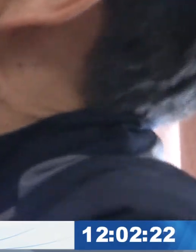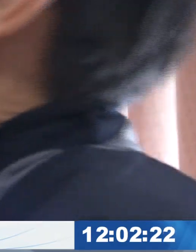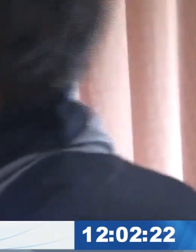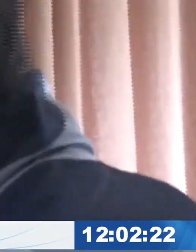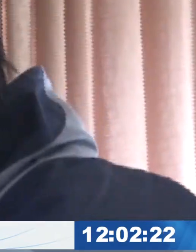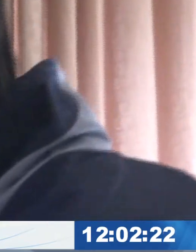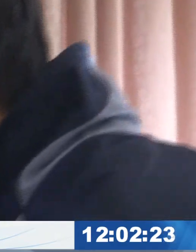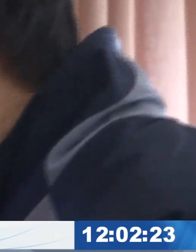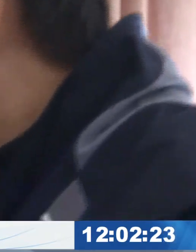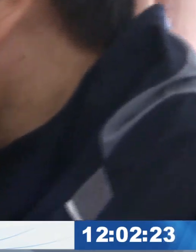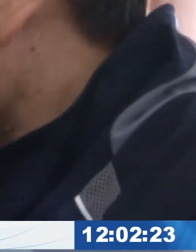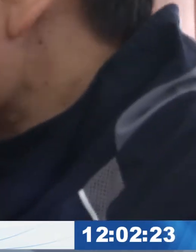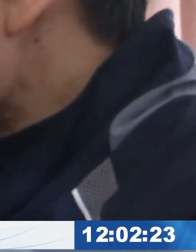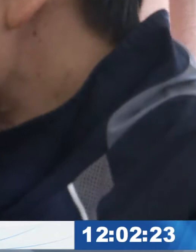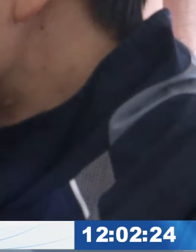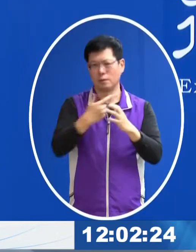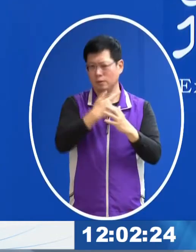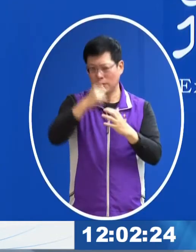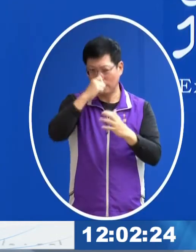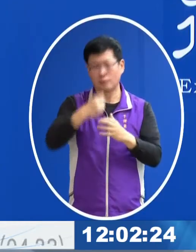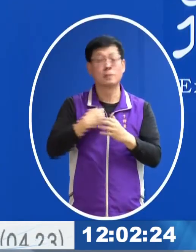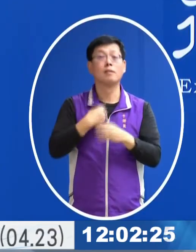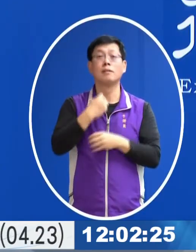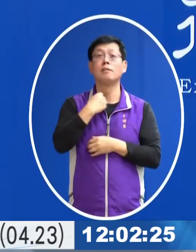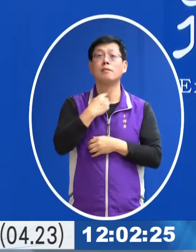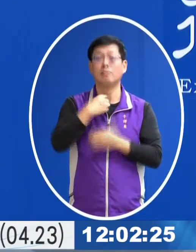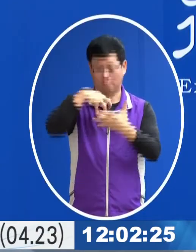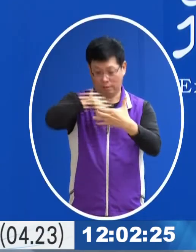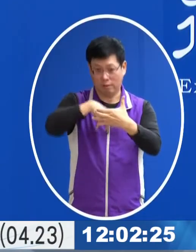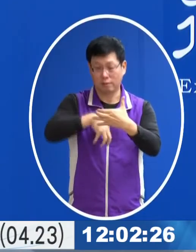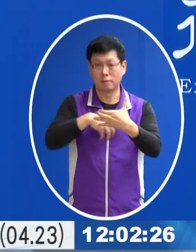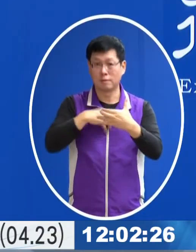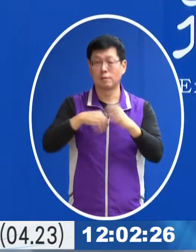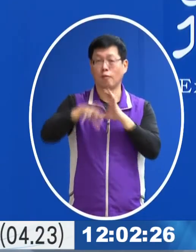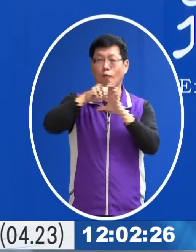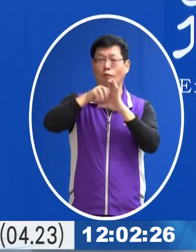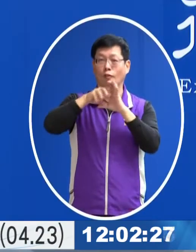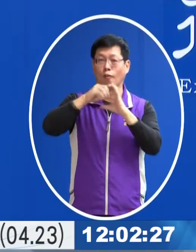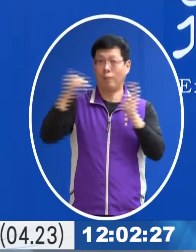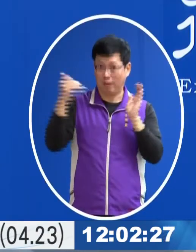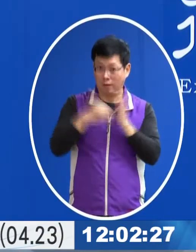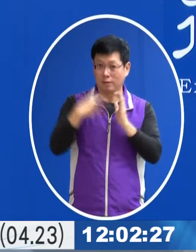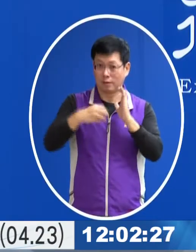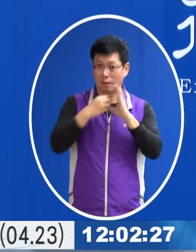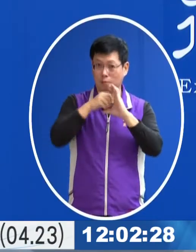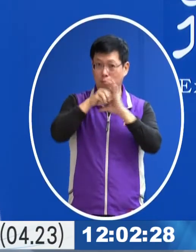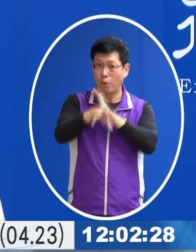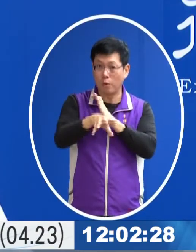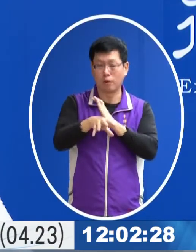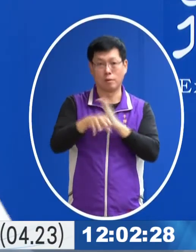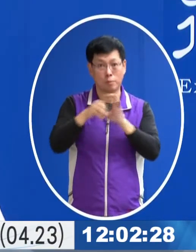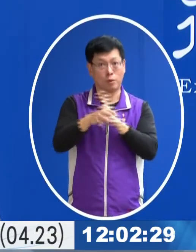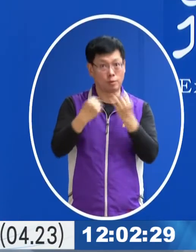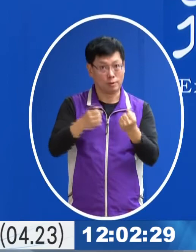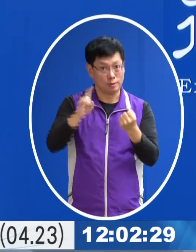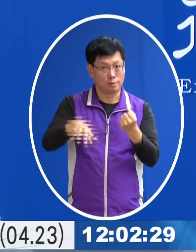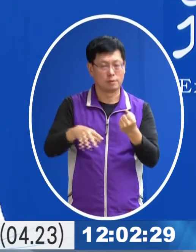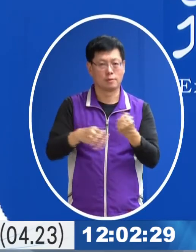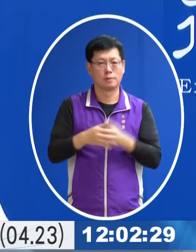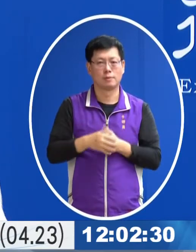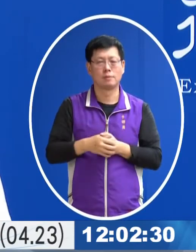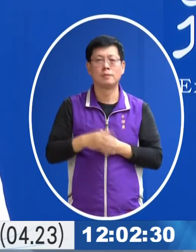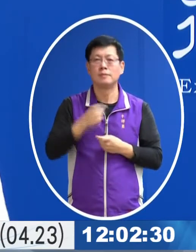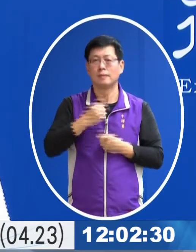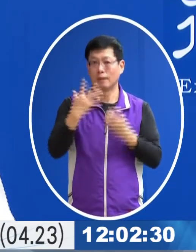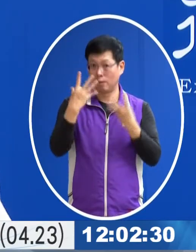大量筛检使用。 尽量漱到后面喉咙的部位，然后再把它吐出来，吐在我们一个这个